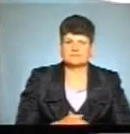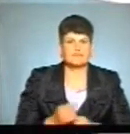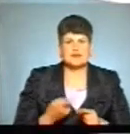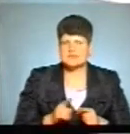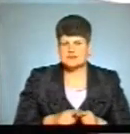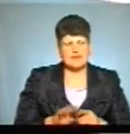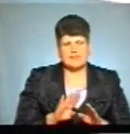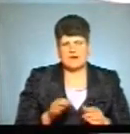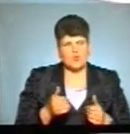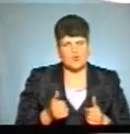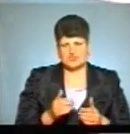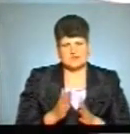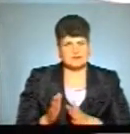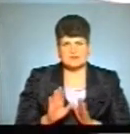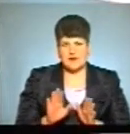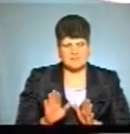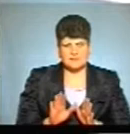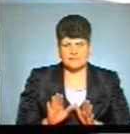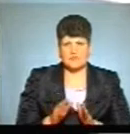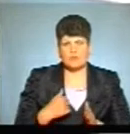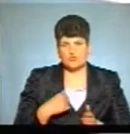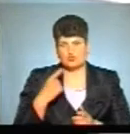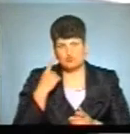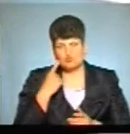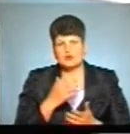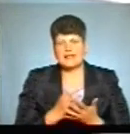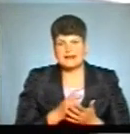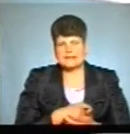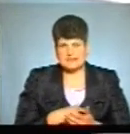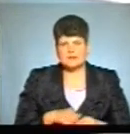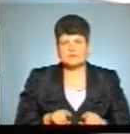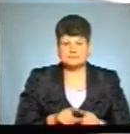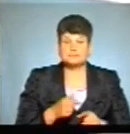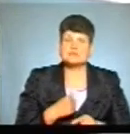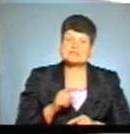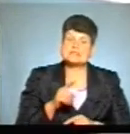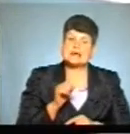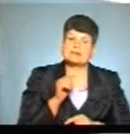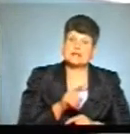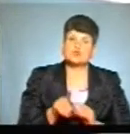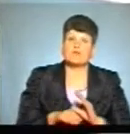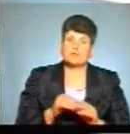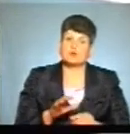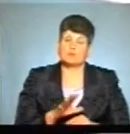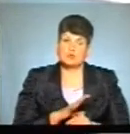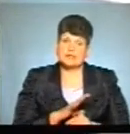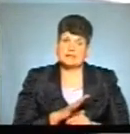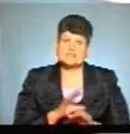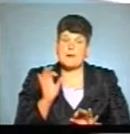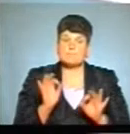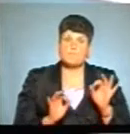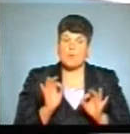хороша система, на мою думку, і на думку Комітету виборців України. Ми за те, щоб вибори відбувалися за